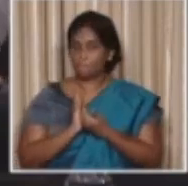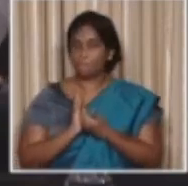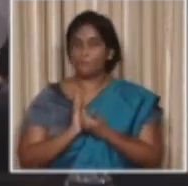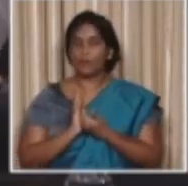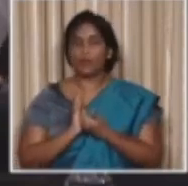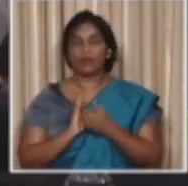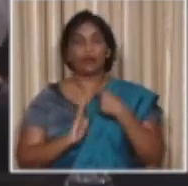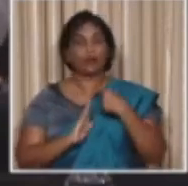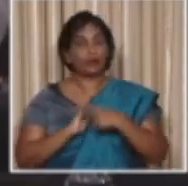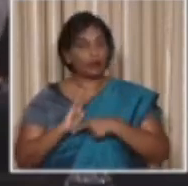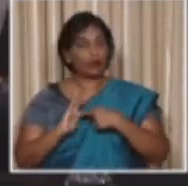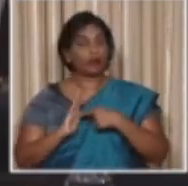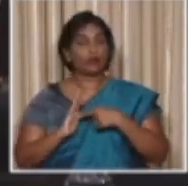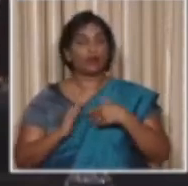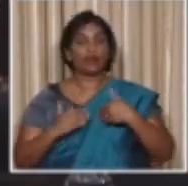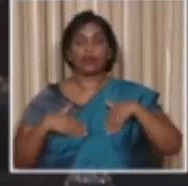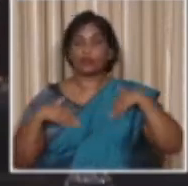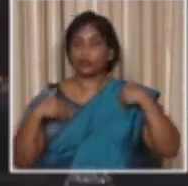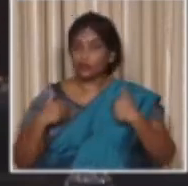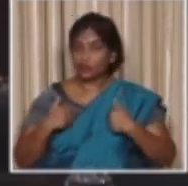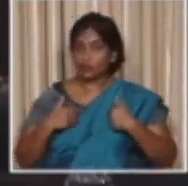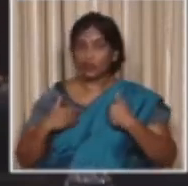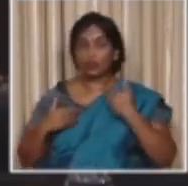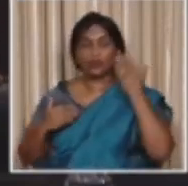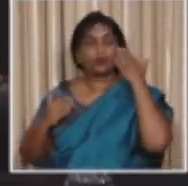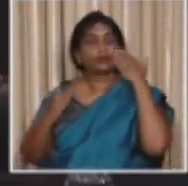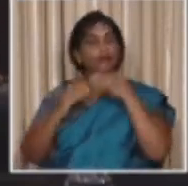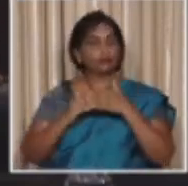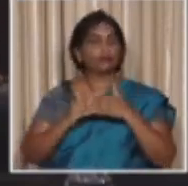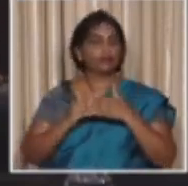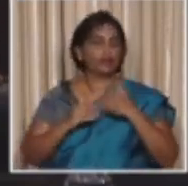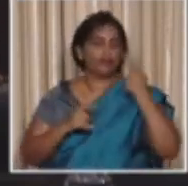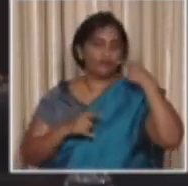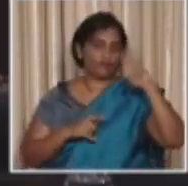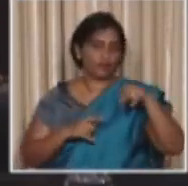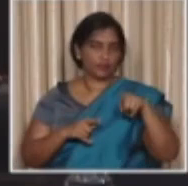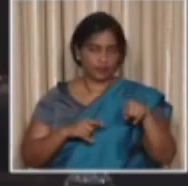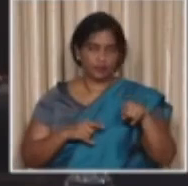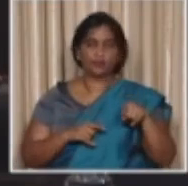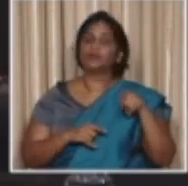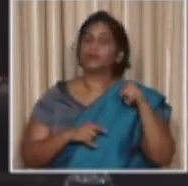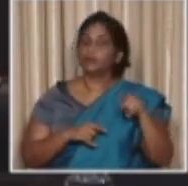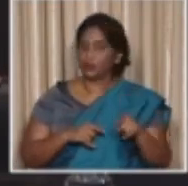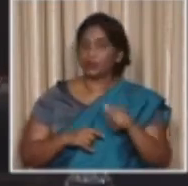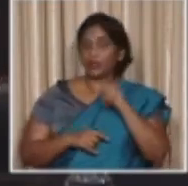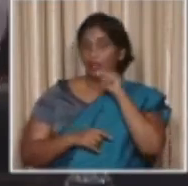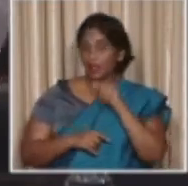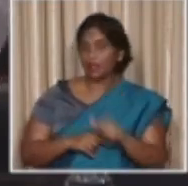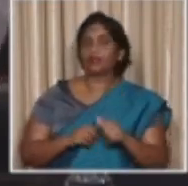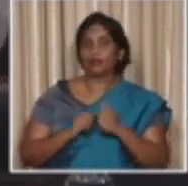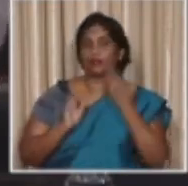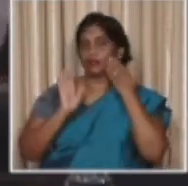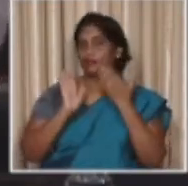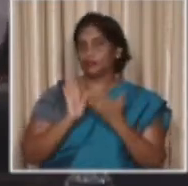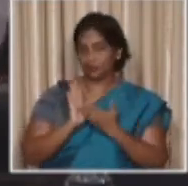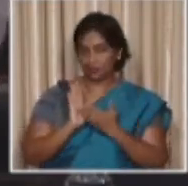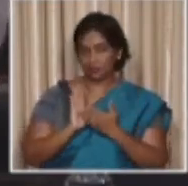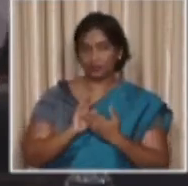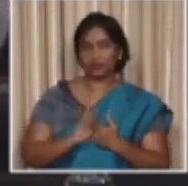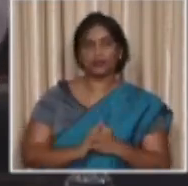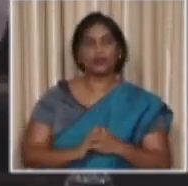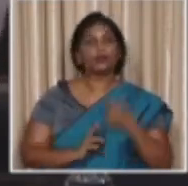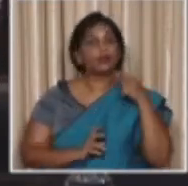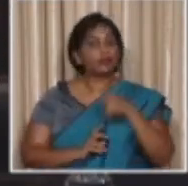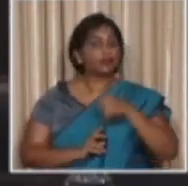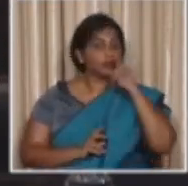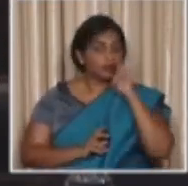රටේ සෞඛ්‍ය පද්ධතිය කඩාවැට්ටීමට එරෙහිව නැගින විශ්වාස භංගය ඒක තමයි ඇත්තටම මේ ඉදිරිපත් වෙලා තියෙන්නේ